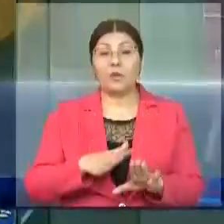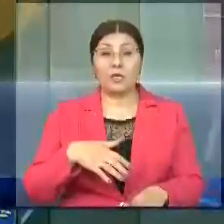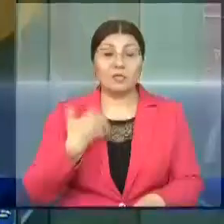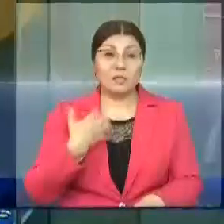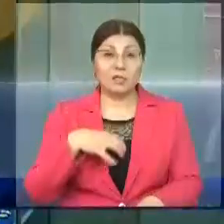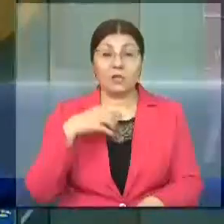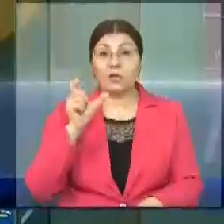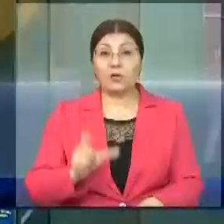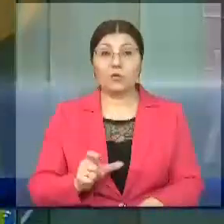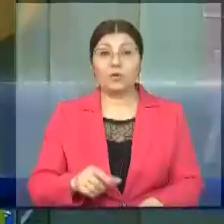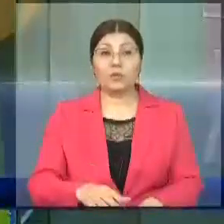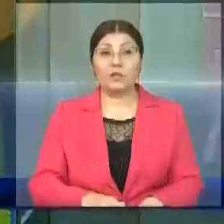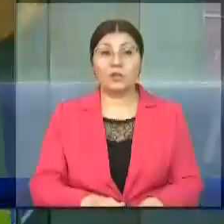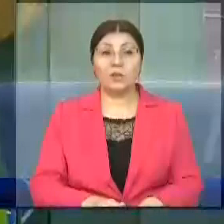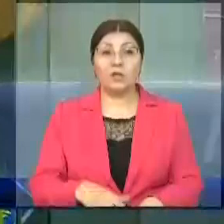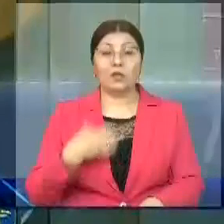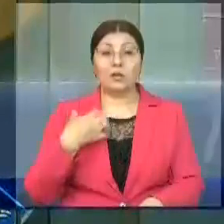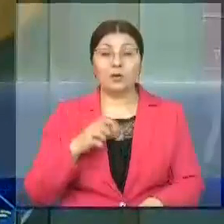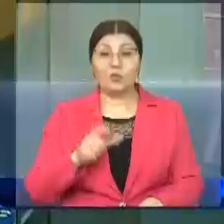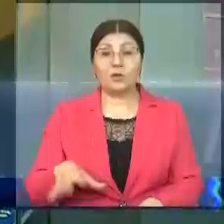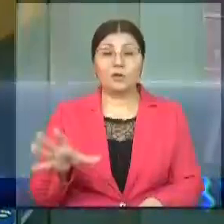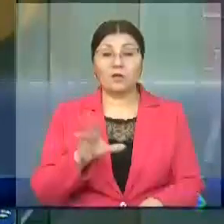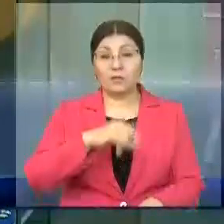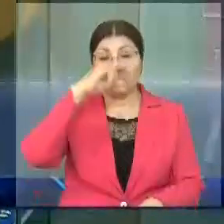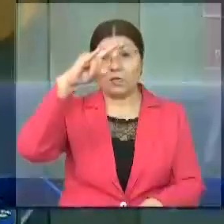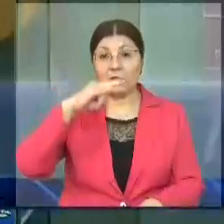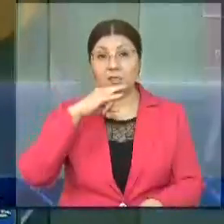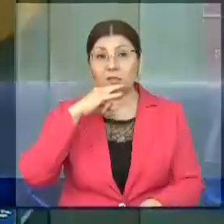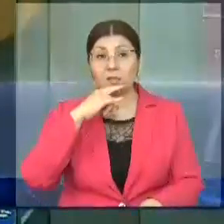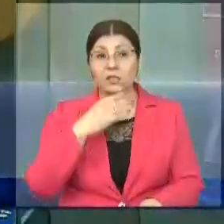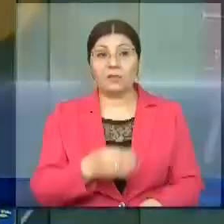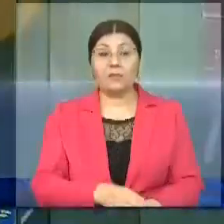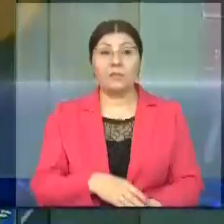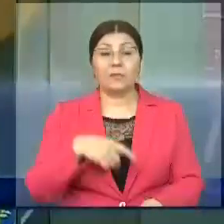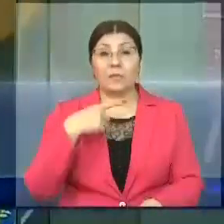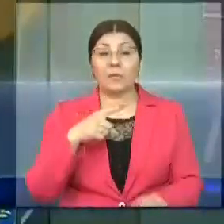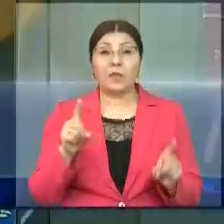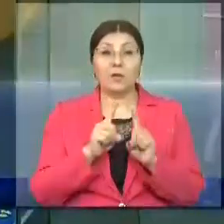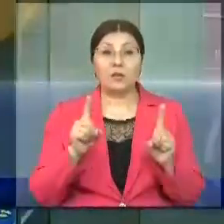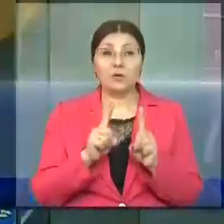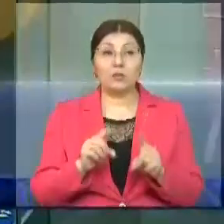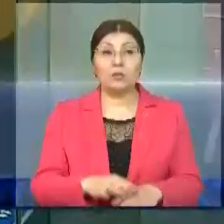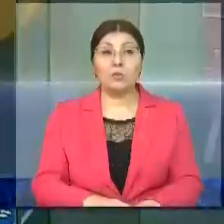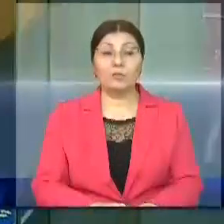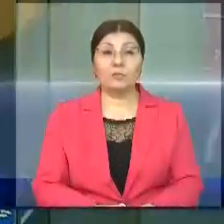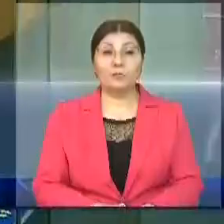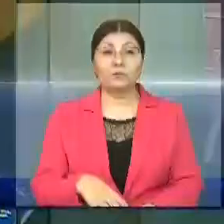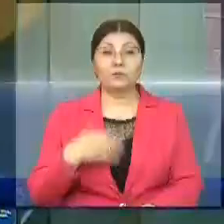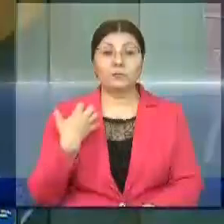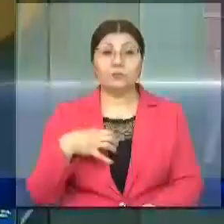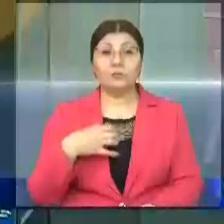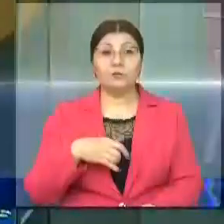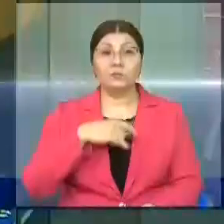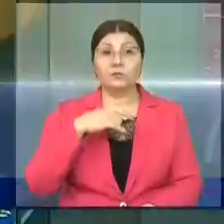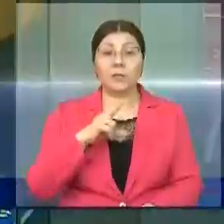кюйши и вообще кюйши всего Казахстана, они отмечают, что кюй